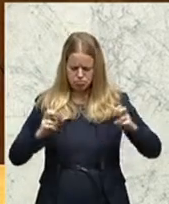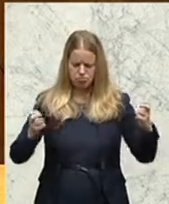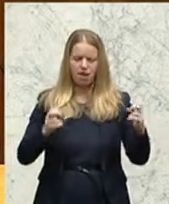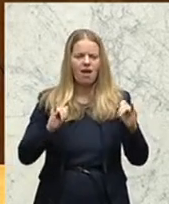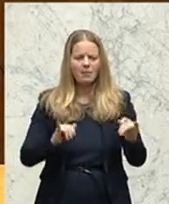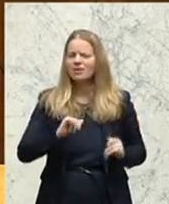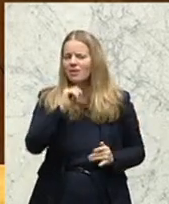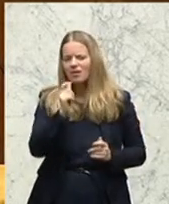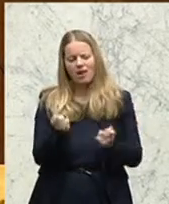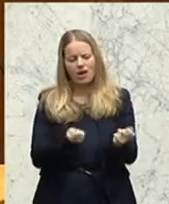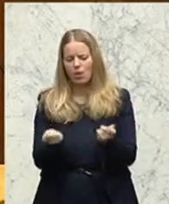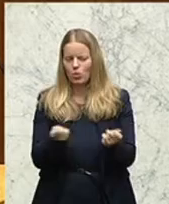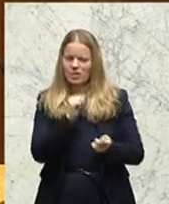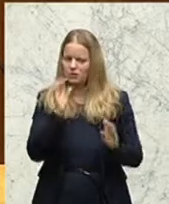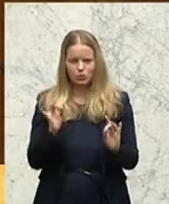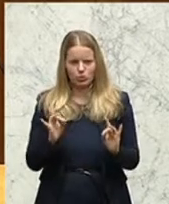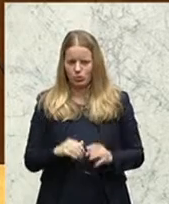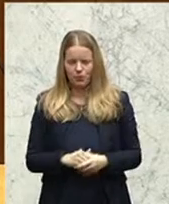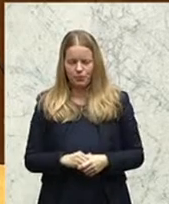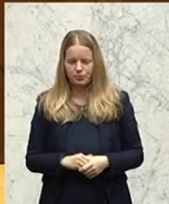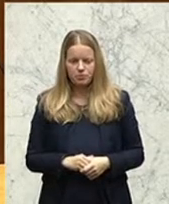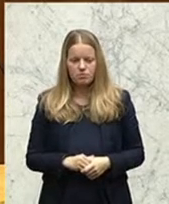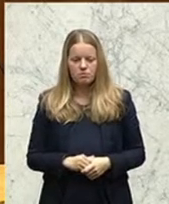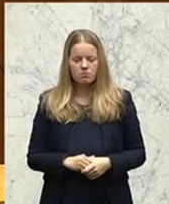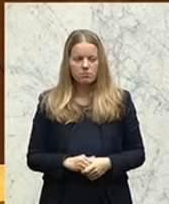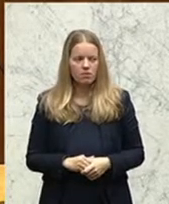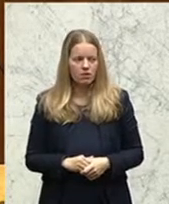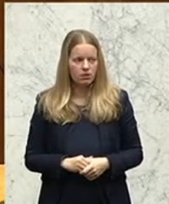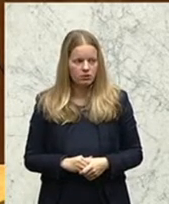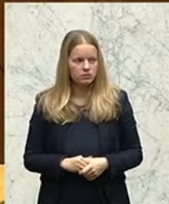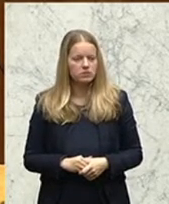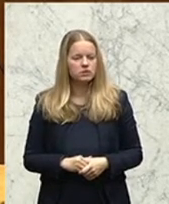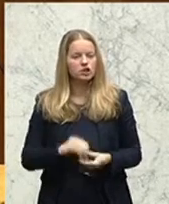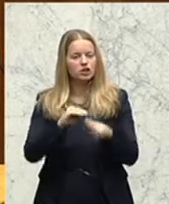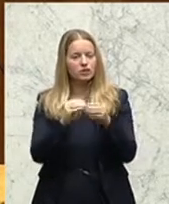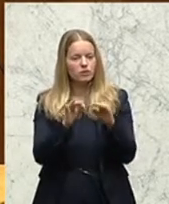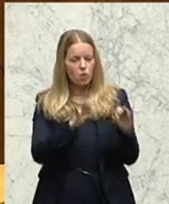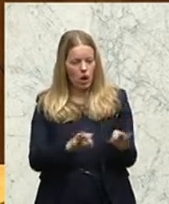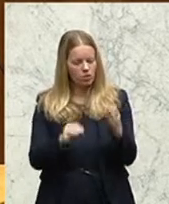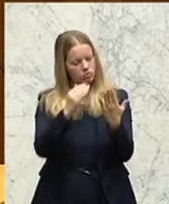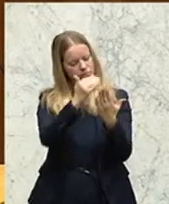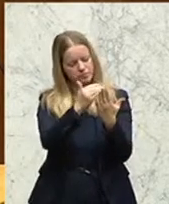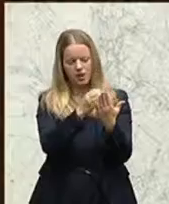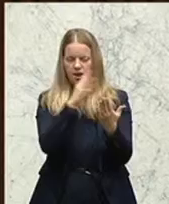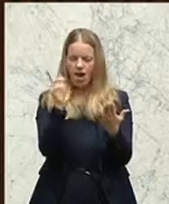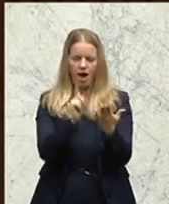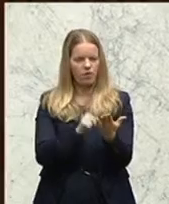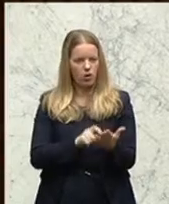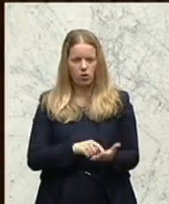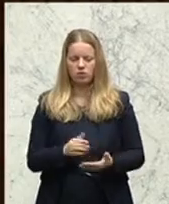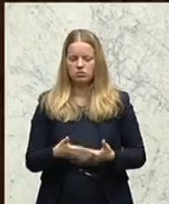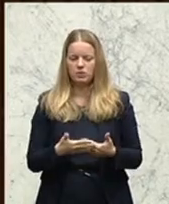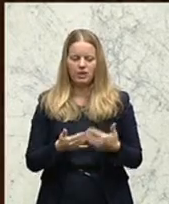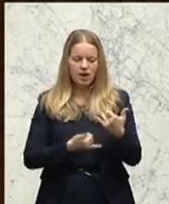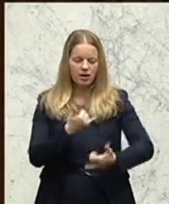keine Lenkungsinstitution. Es kommen klare Anforderungen in der Geschäftsordnung, wie ein jährliches